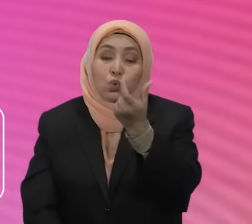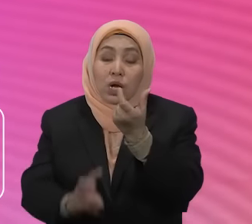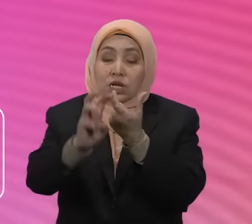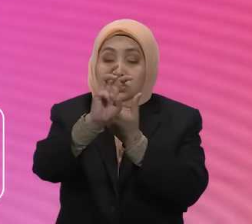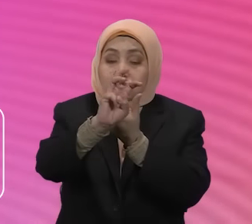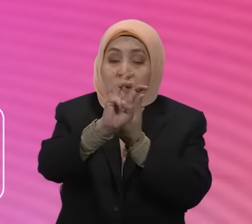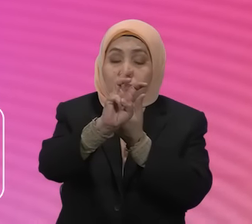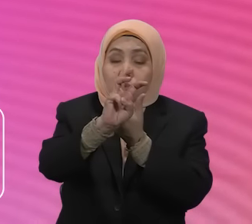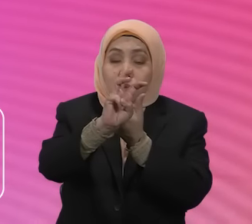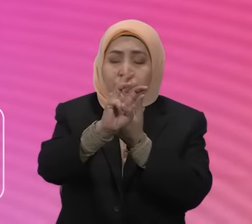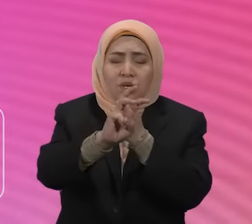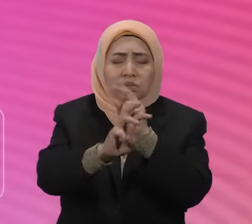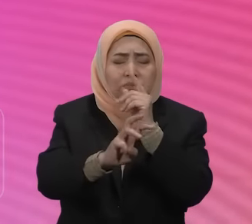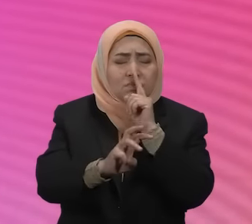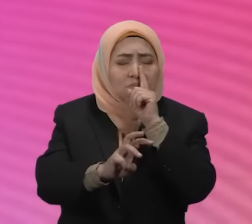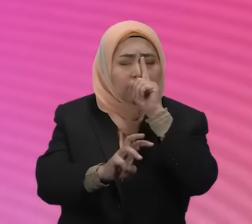sabdu wajibal gunnah.